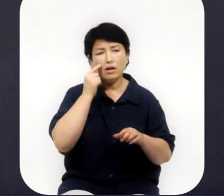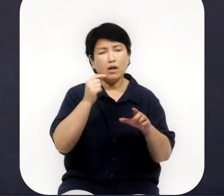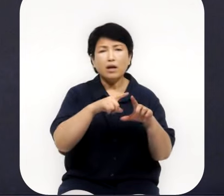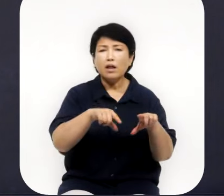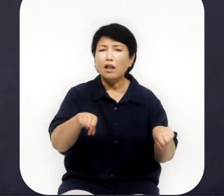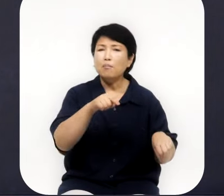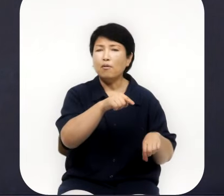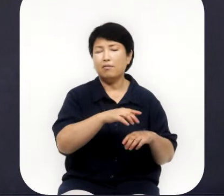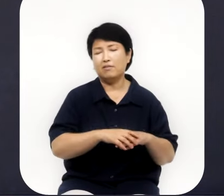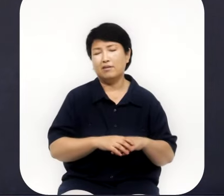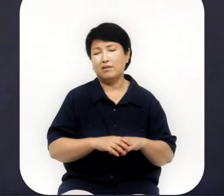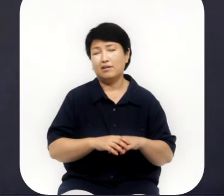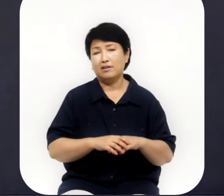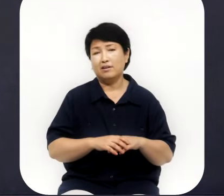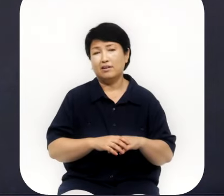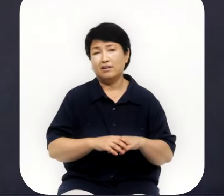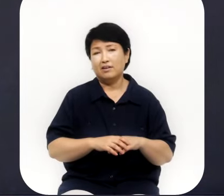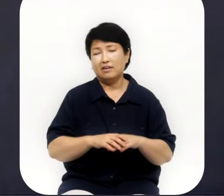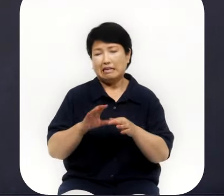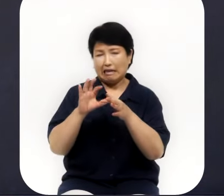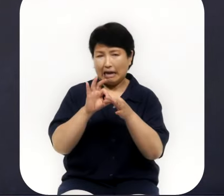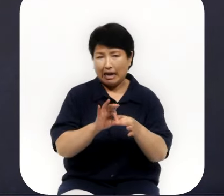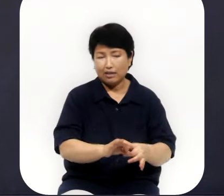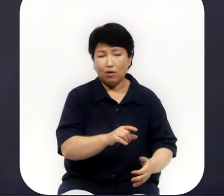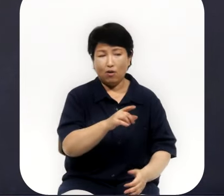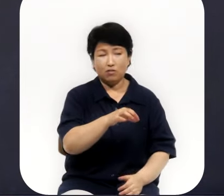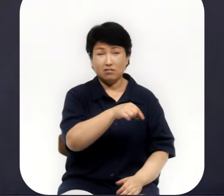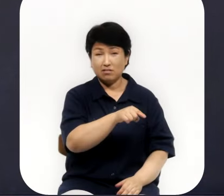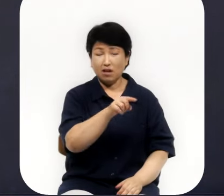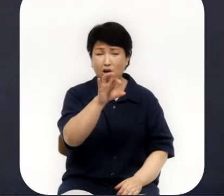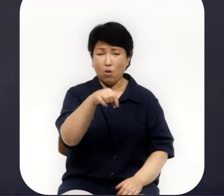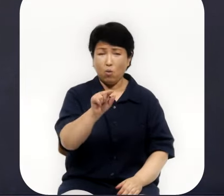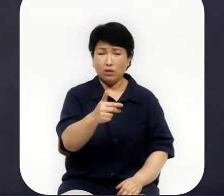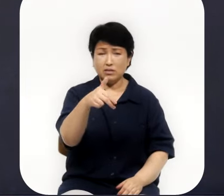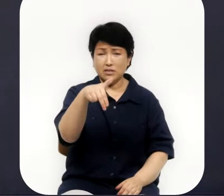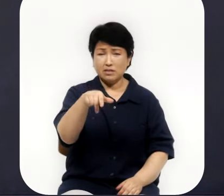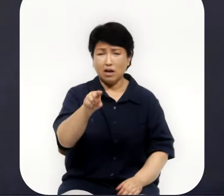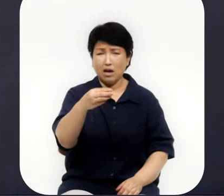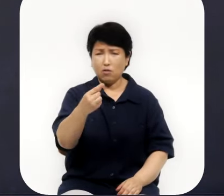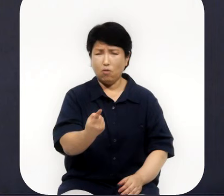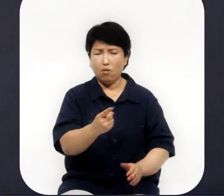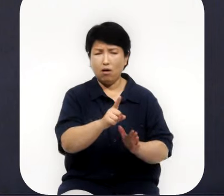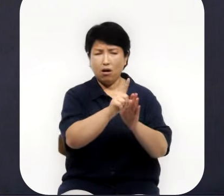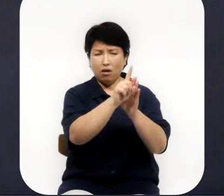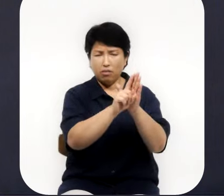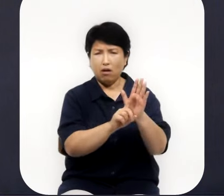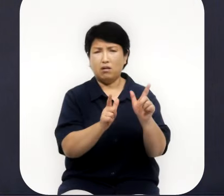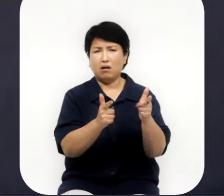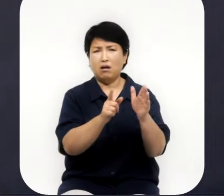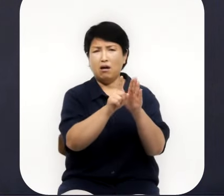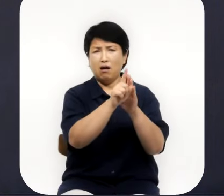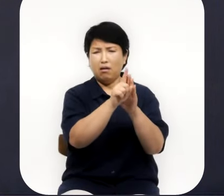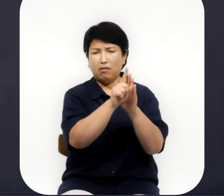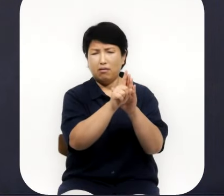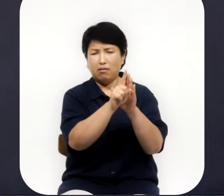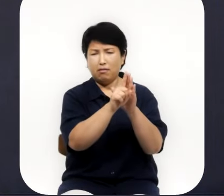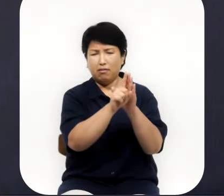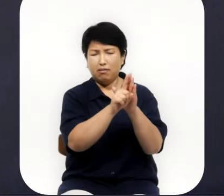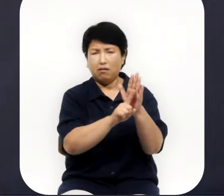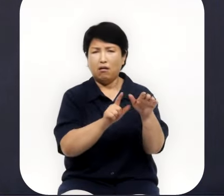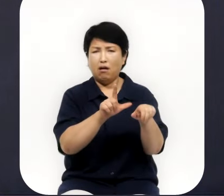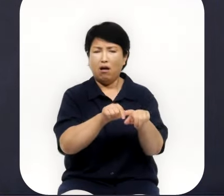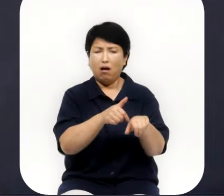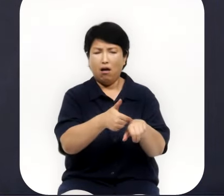현재 있는 거로가 되는 게 아니라 계속 그 원자로가 아직 식지 않았기 때문에 그 계속 식혀야